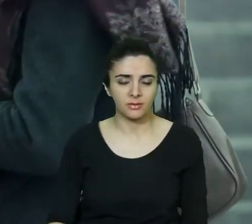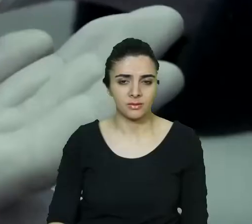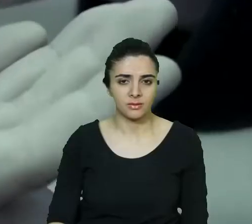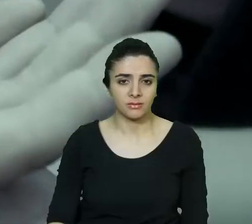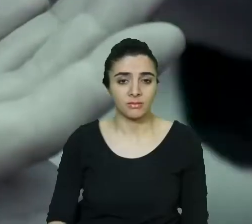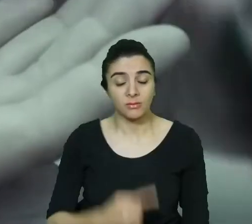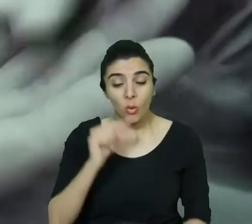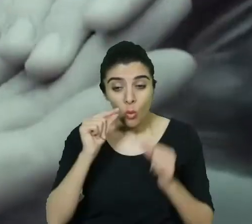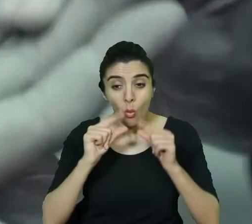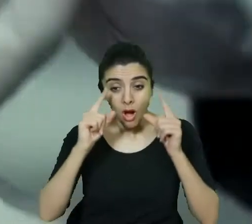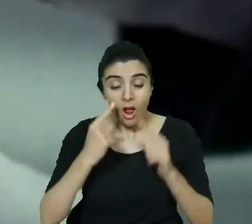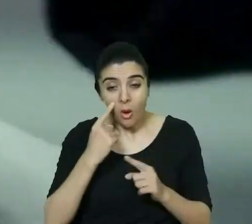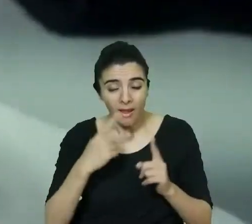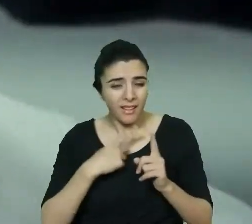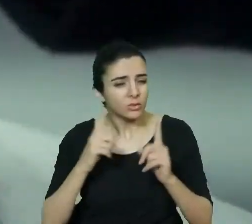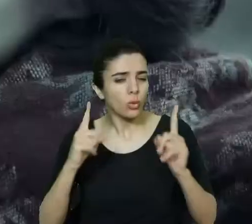Ve uyanana kadar